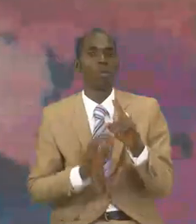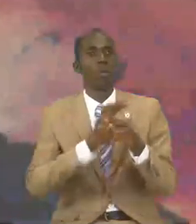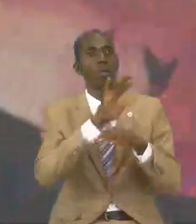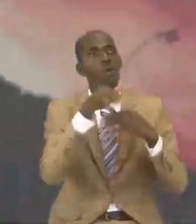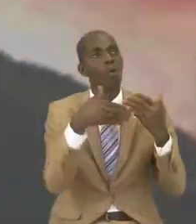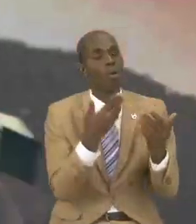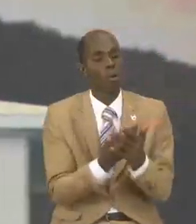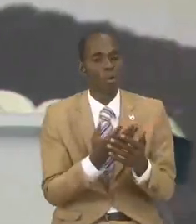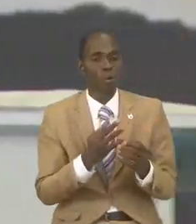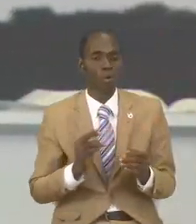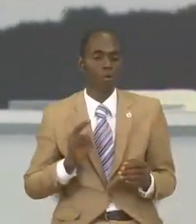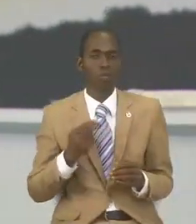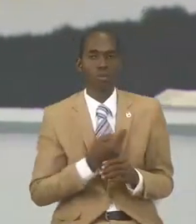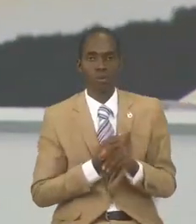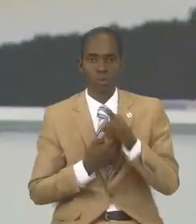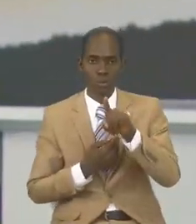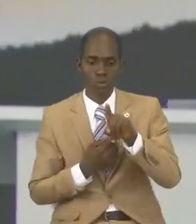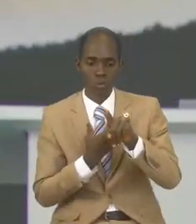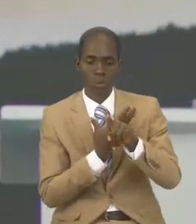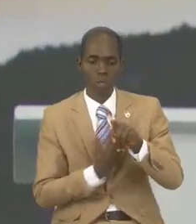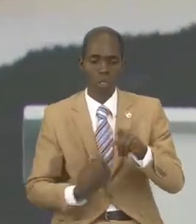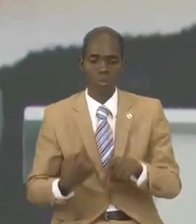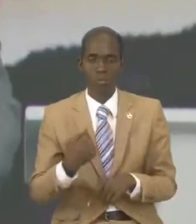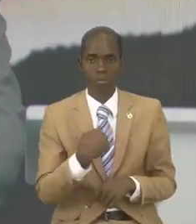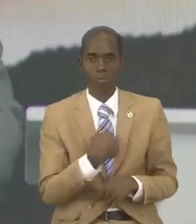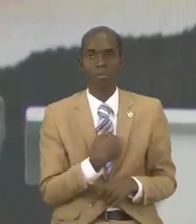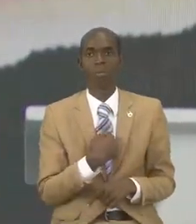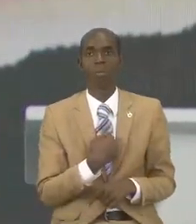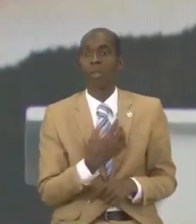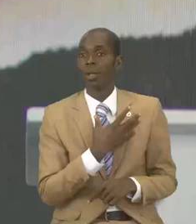nous tous, chacun, vous et moi,